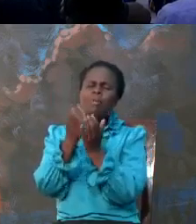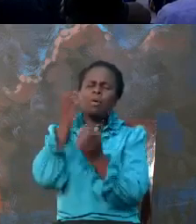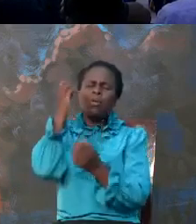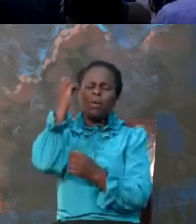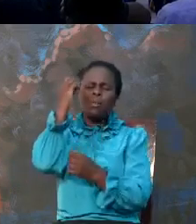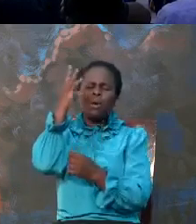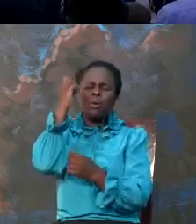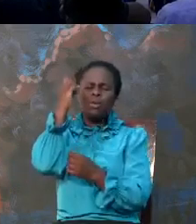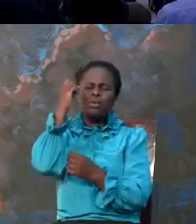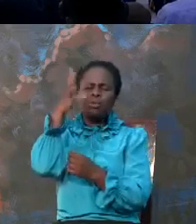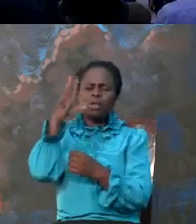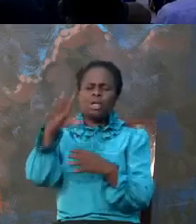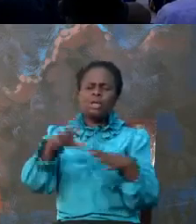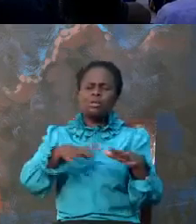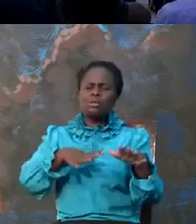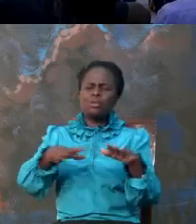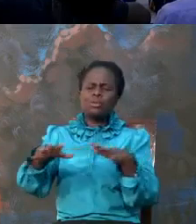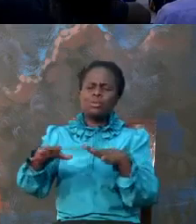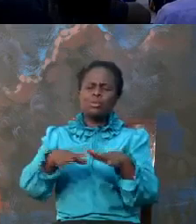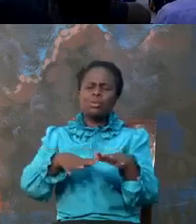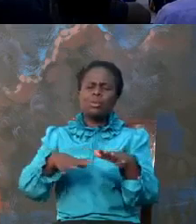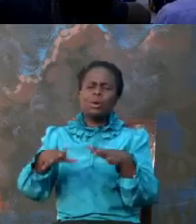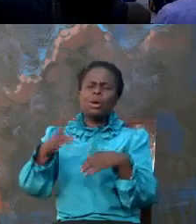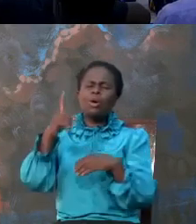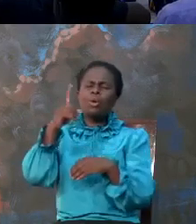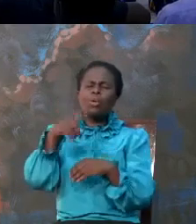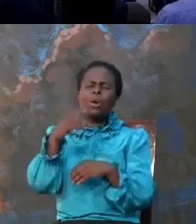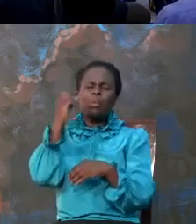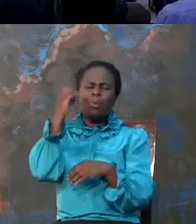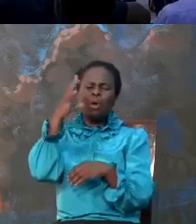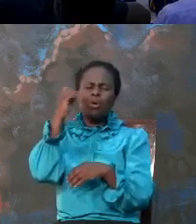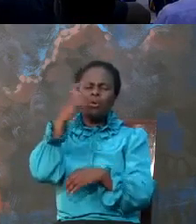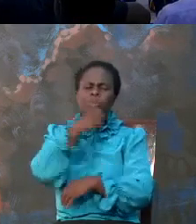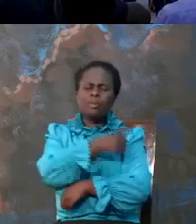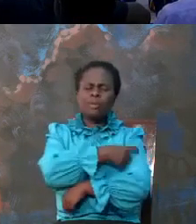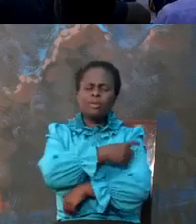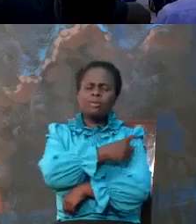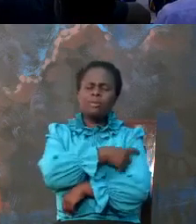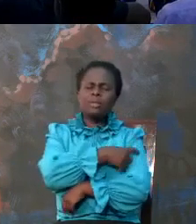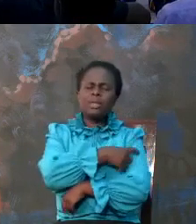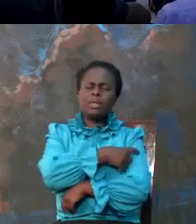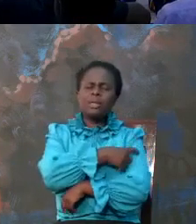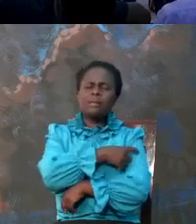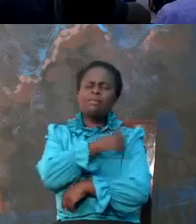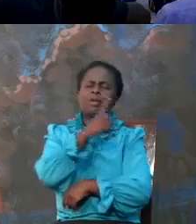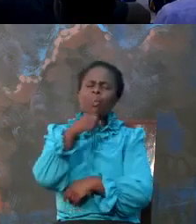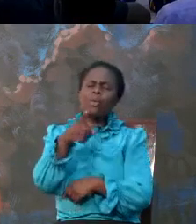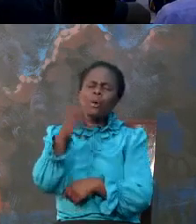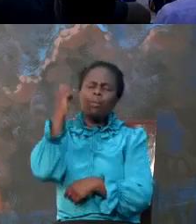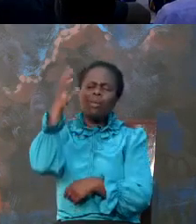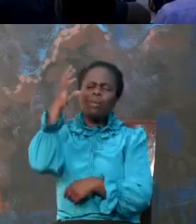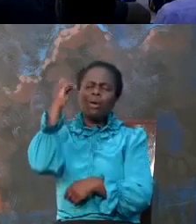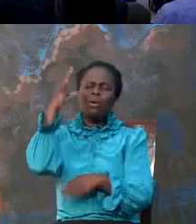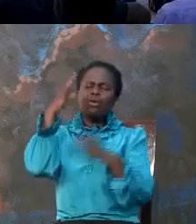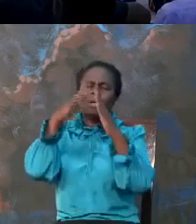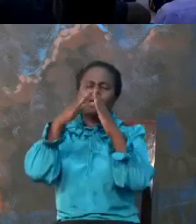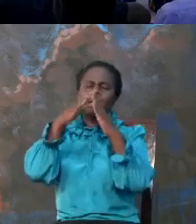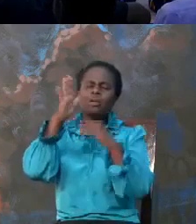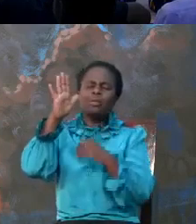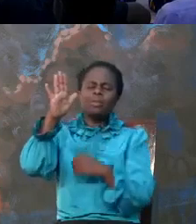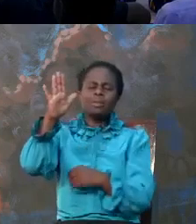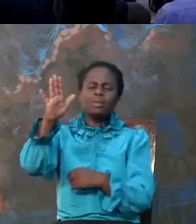magonjwa yanayotusumbua. Wako wagonjwa mahospitalini. Wako wagonjwa katika nyumba